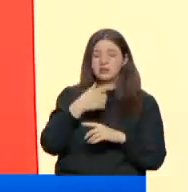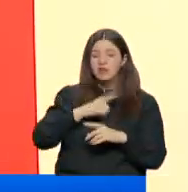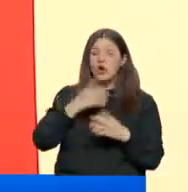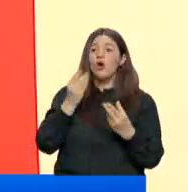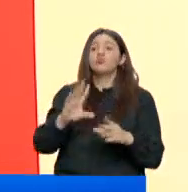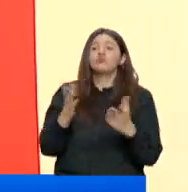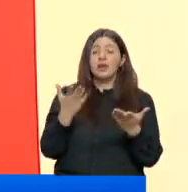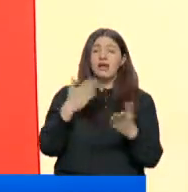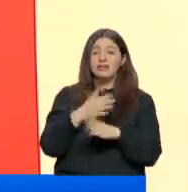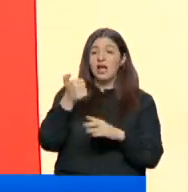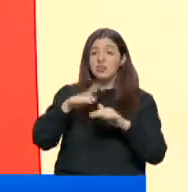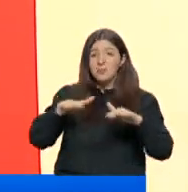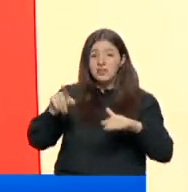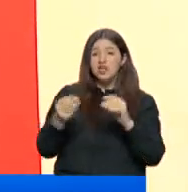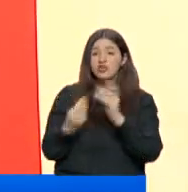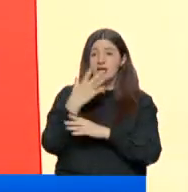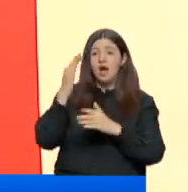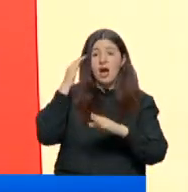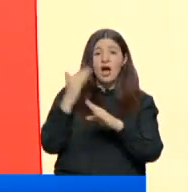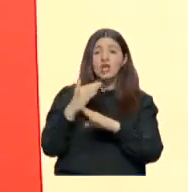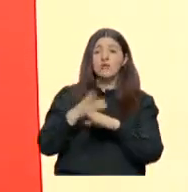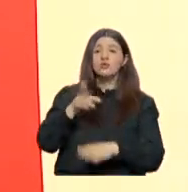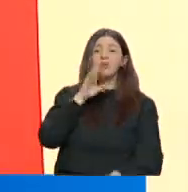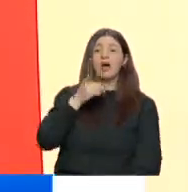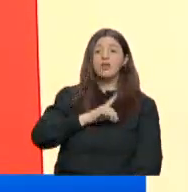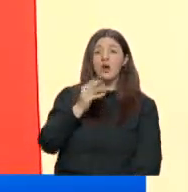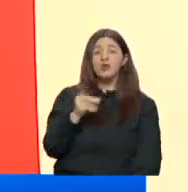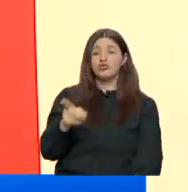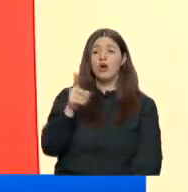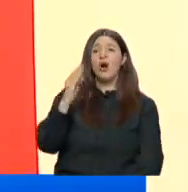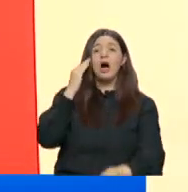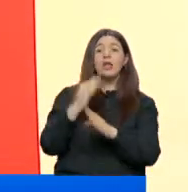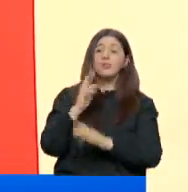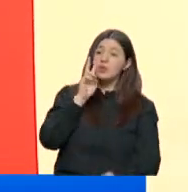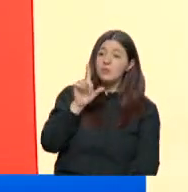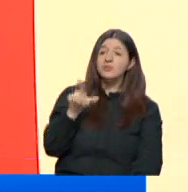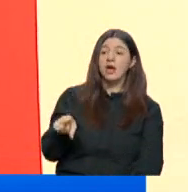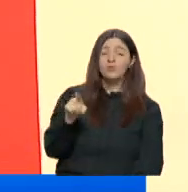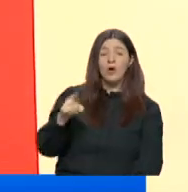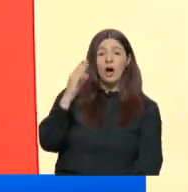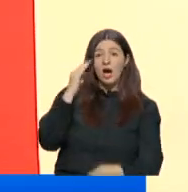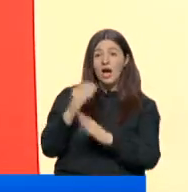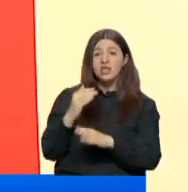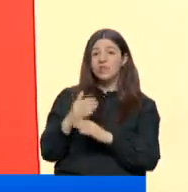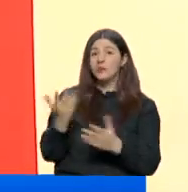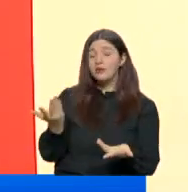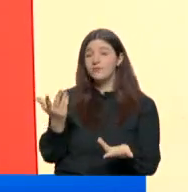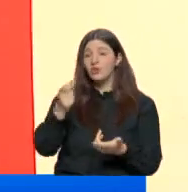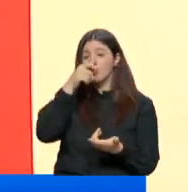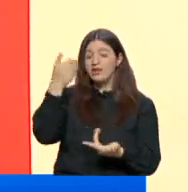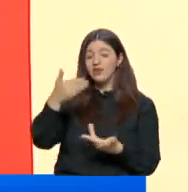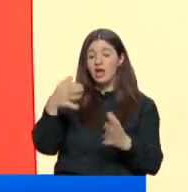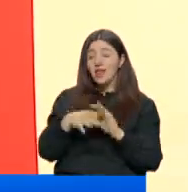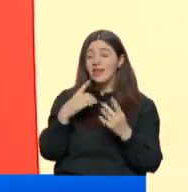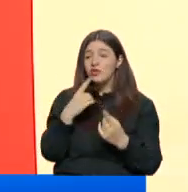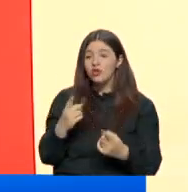ki olacaksa da. Altılı Masa'nın oluşturduğu mutabakatın sonucunda aday olacak. Şimdi o mutabakatı görmemiz lazım. O mutabakatta Türkiye'nin geleceğine dair ne